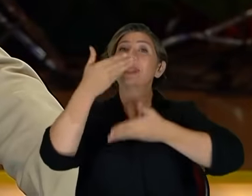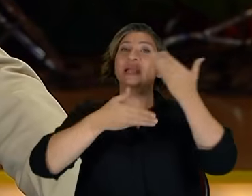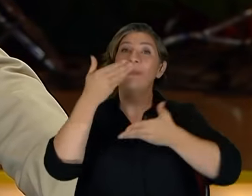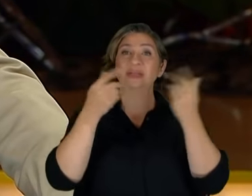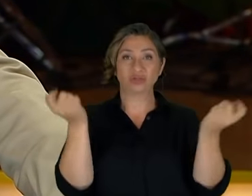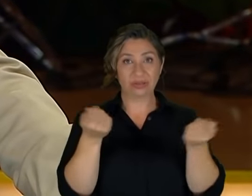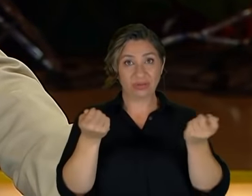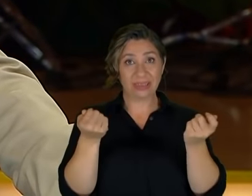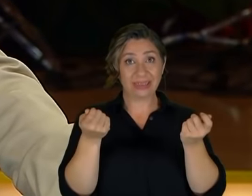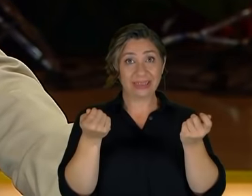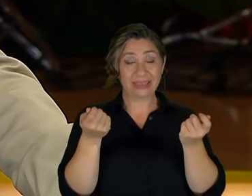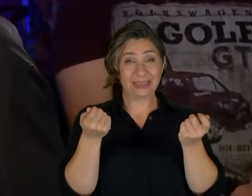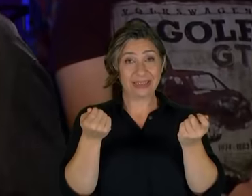çalıştık.